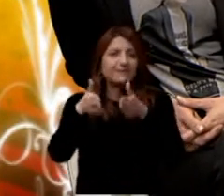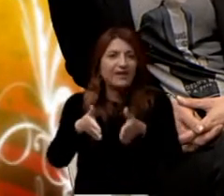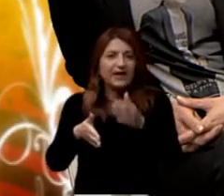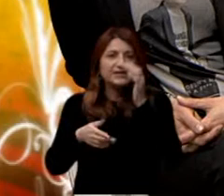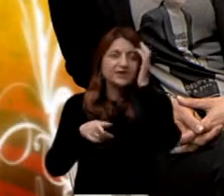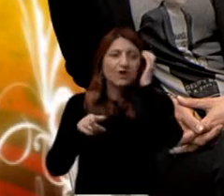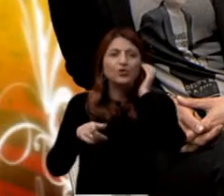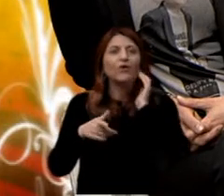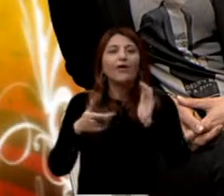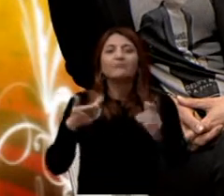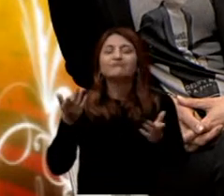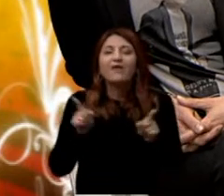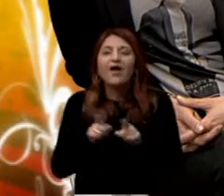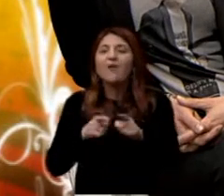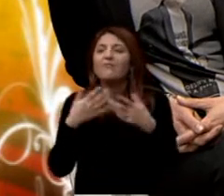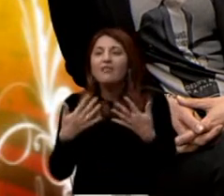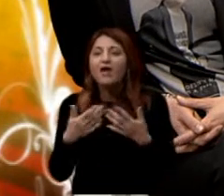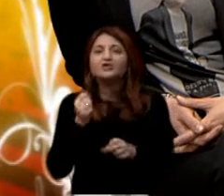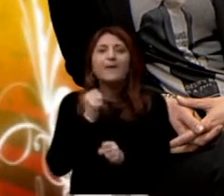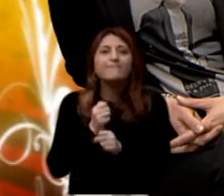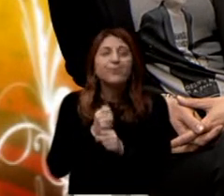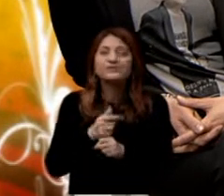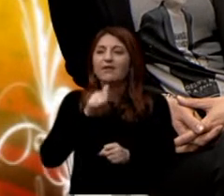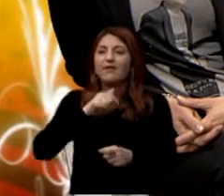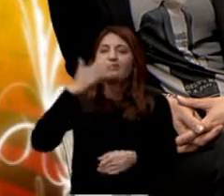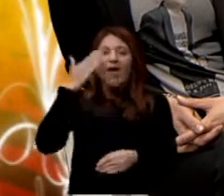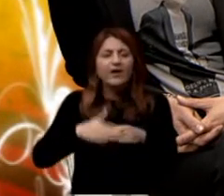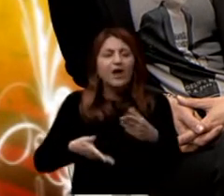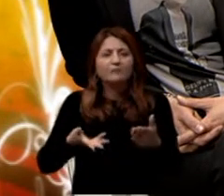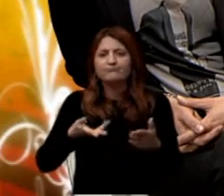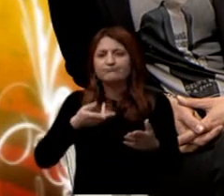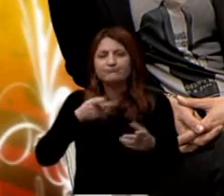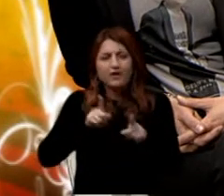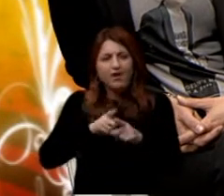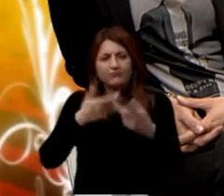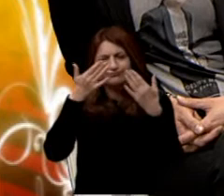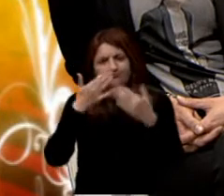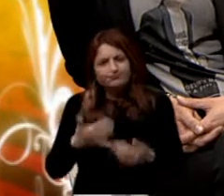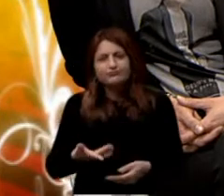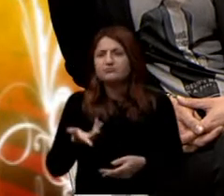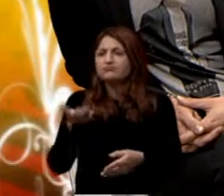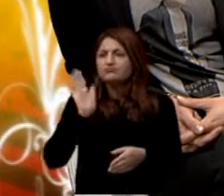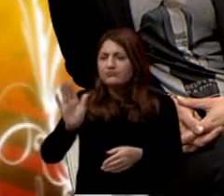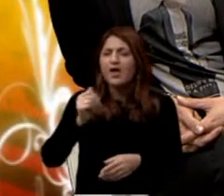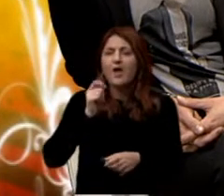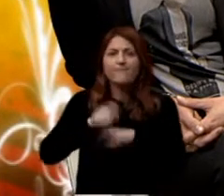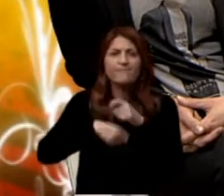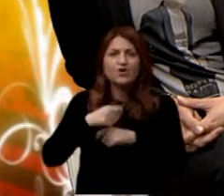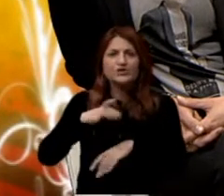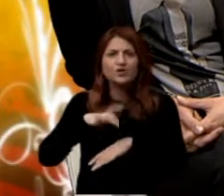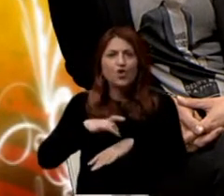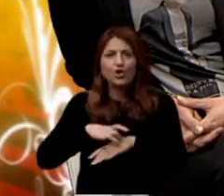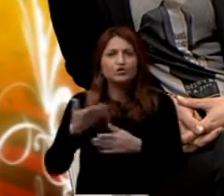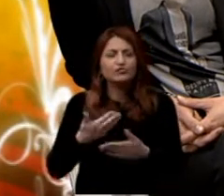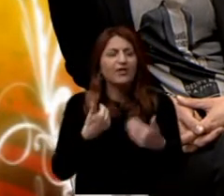olakšava i posao i evaluira vrlo zahtjevan posao liječnički u odnosu na